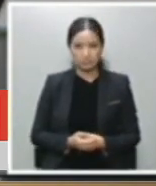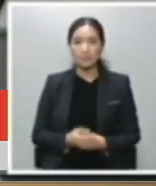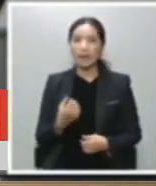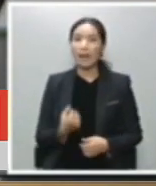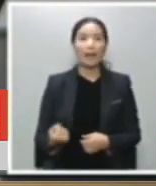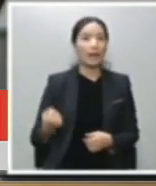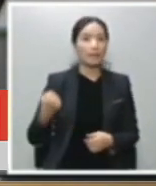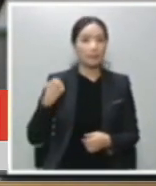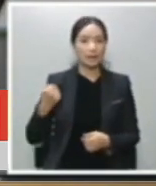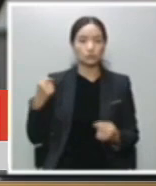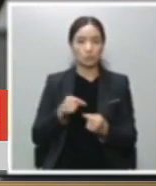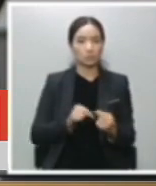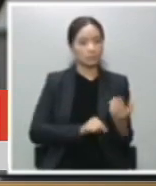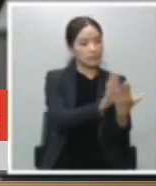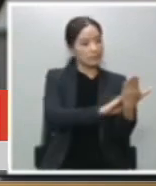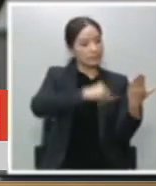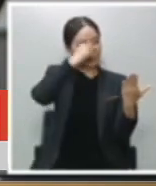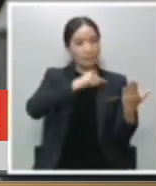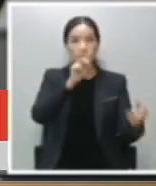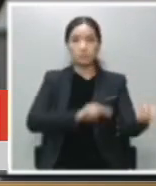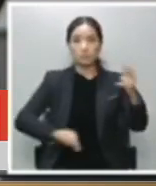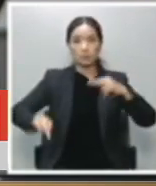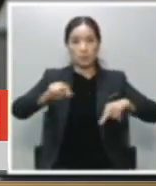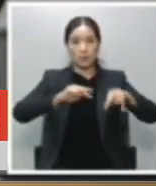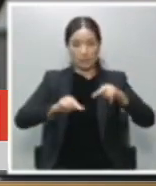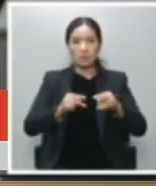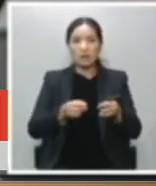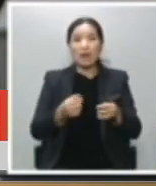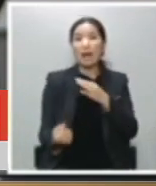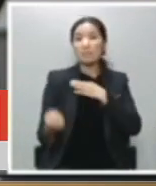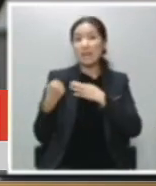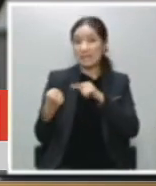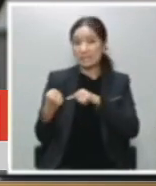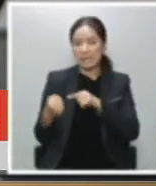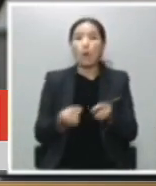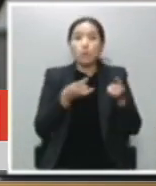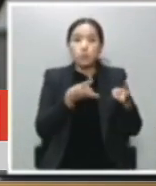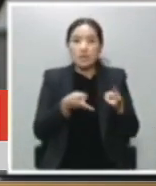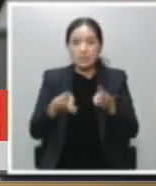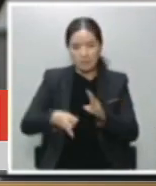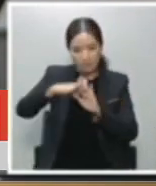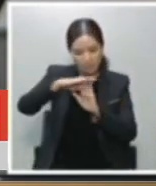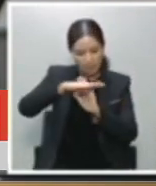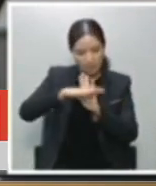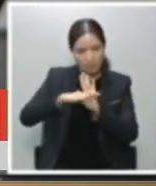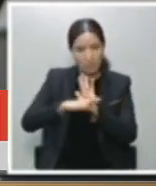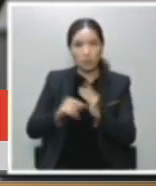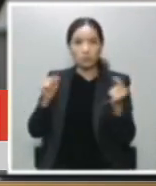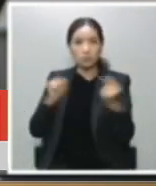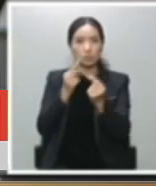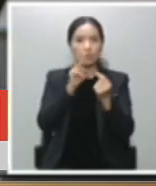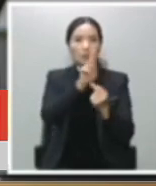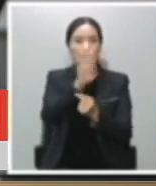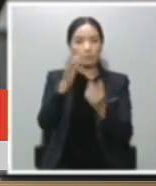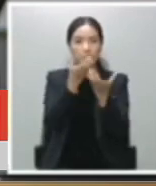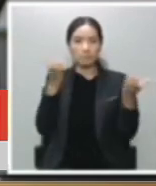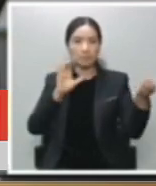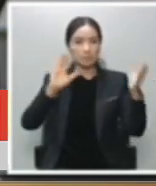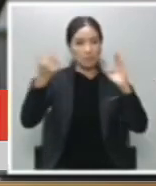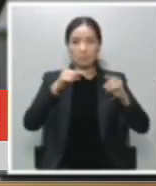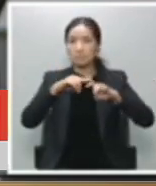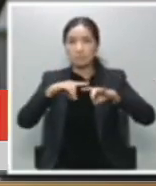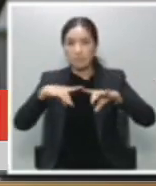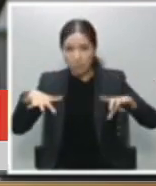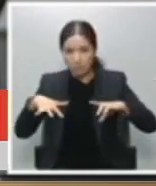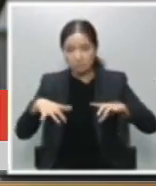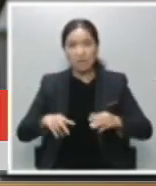นาจในการปกครองประเทศโดยวิธีการซึ่งไม่ได้เป็นไปตามวิถีทางของระบอบประชาธิปไตย